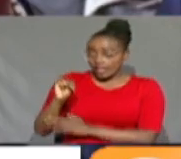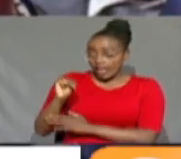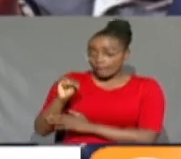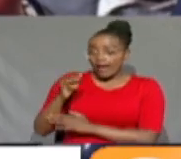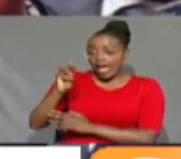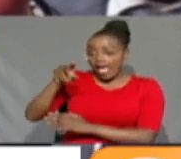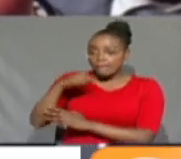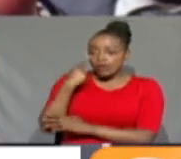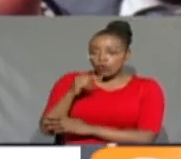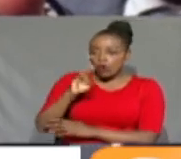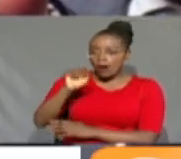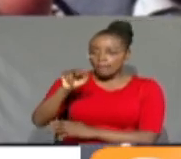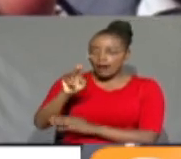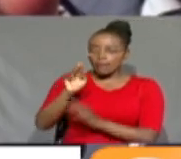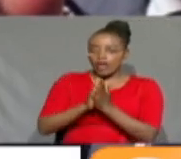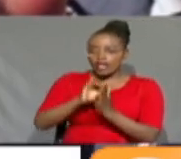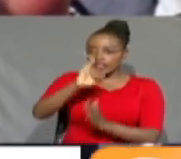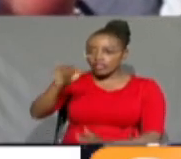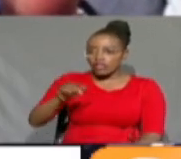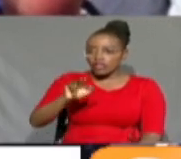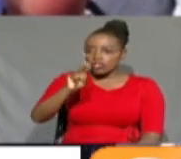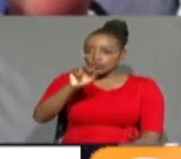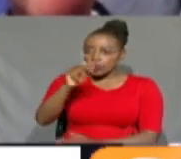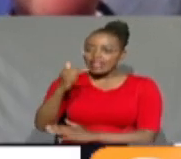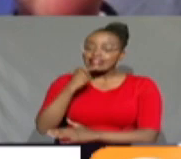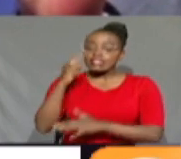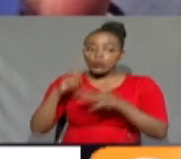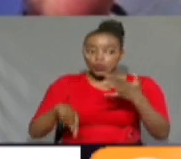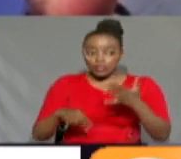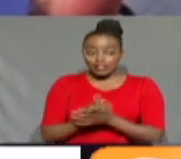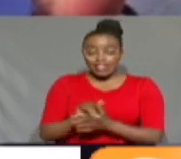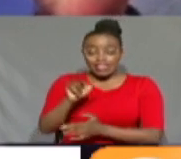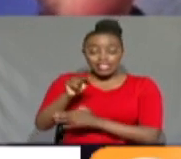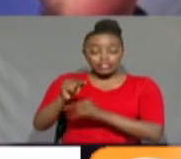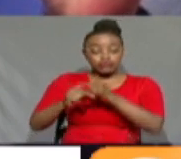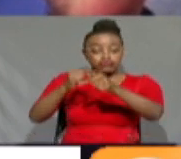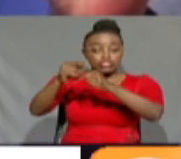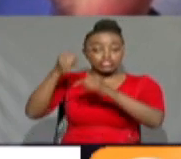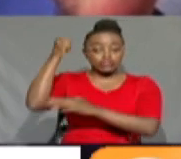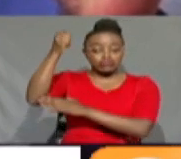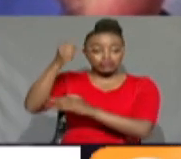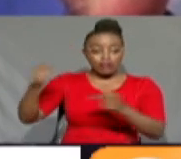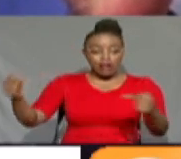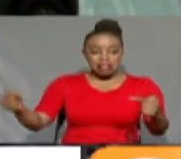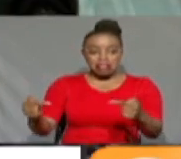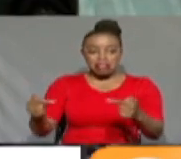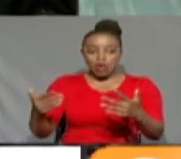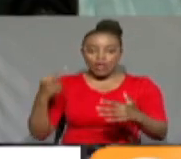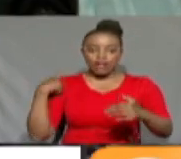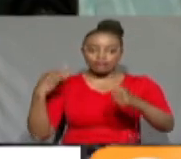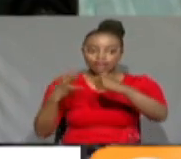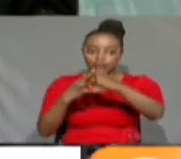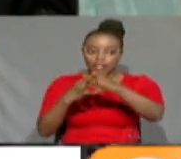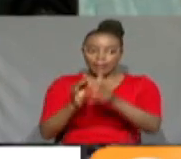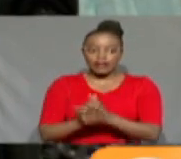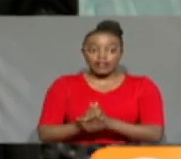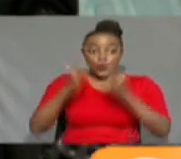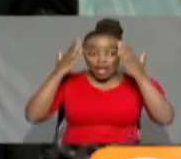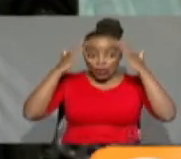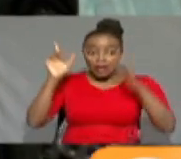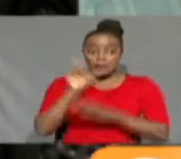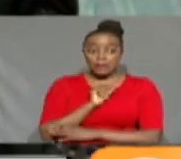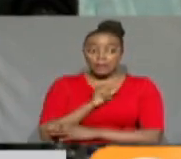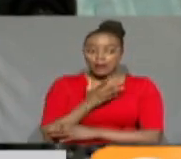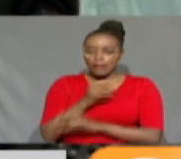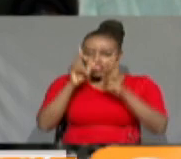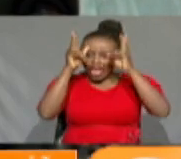Owino na Junet Mohamed kukamatwa kwa kile wanasema ni kuendeleza siasa za uchochezi Kibra. We know the